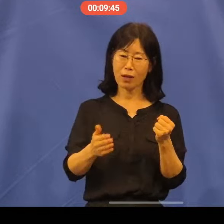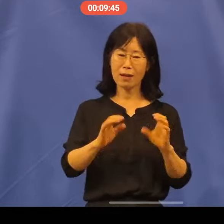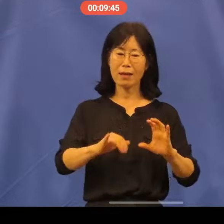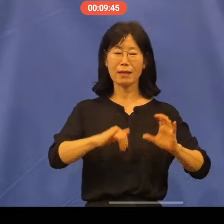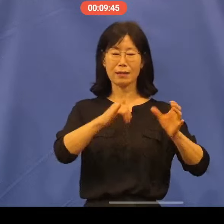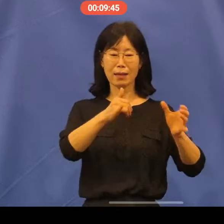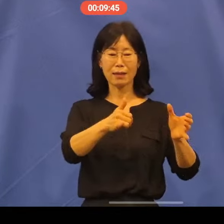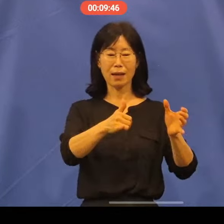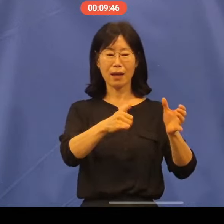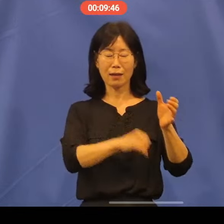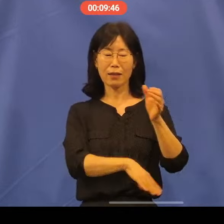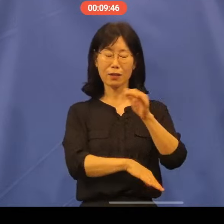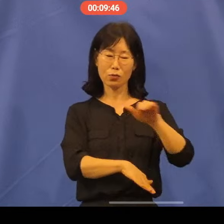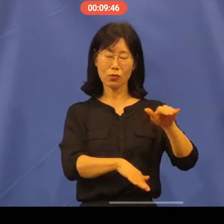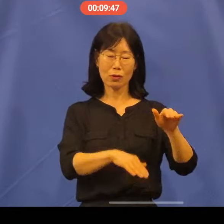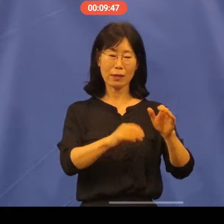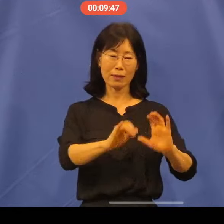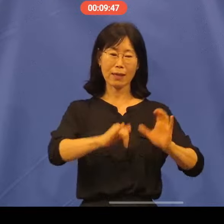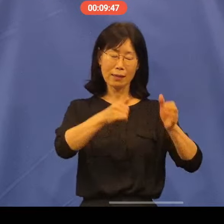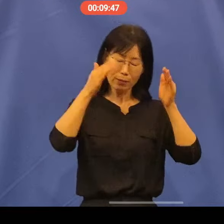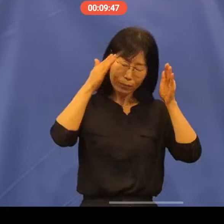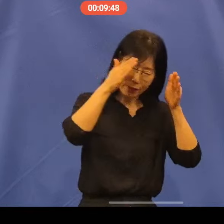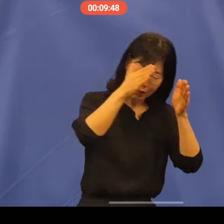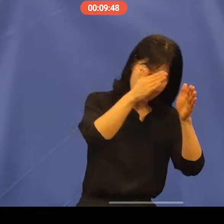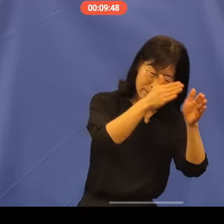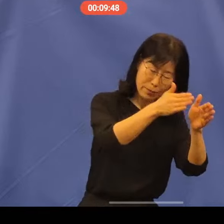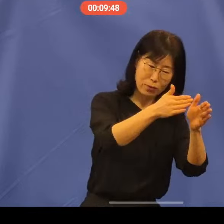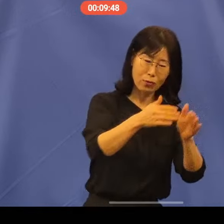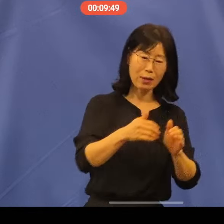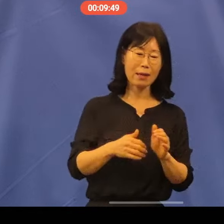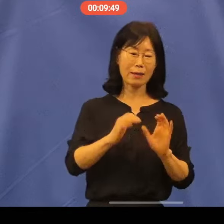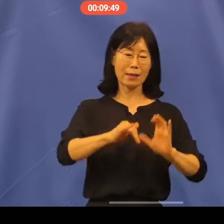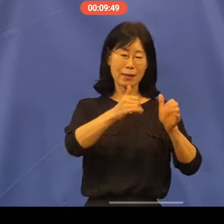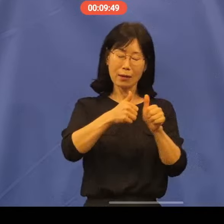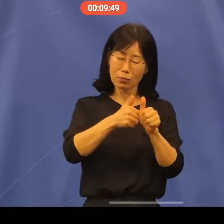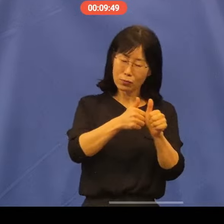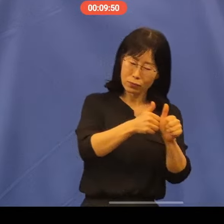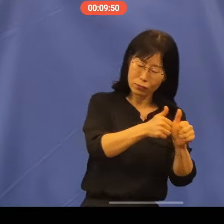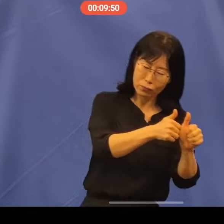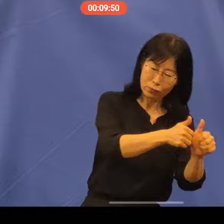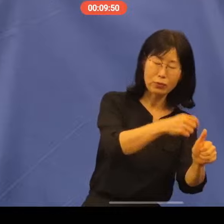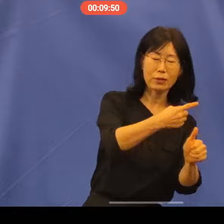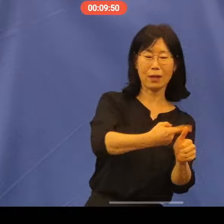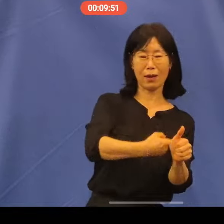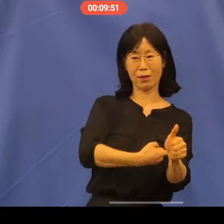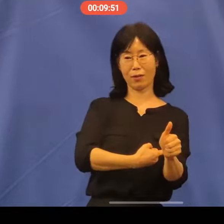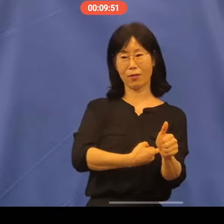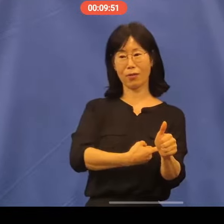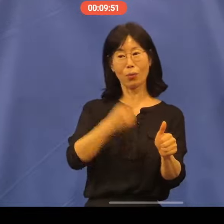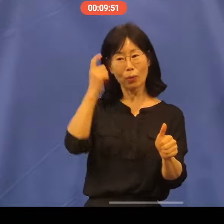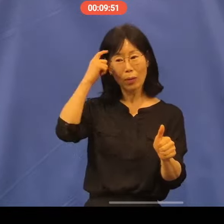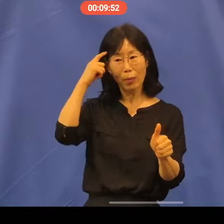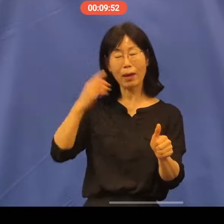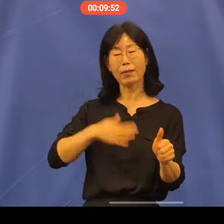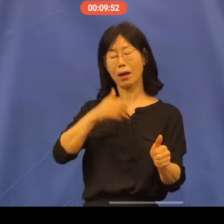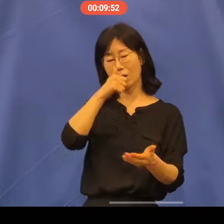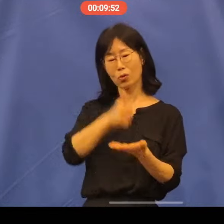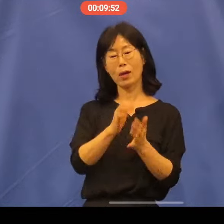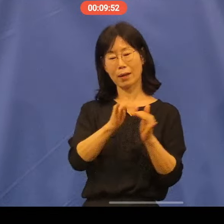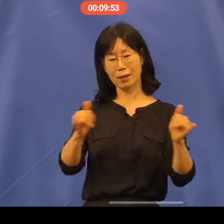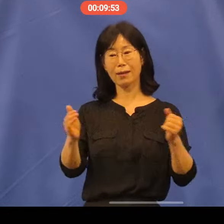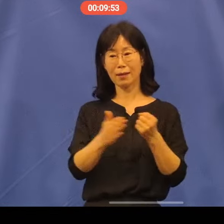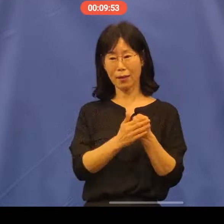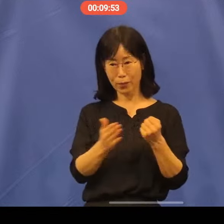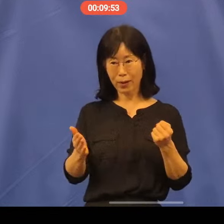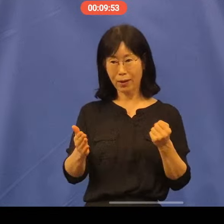자기가 잘못된 길로 가고 있다라고 하는 사실을 자기 인식하지 못한 채 살아가고 있는 모습. 여러분